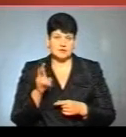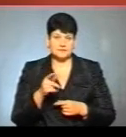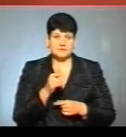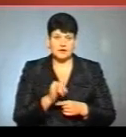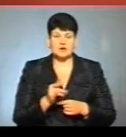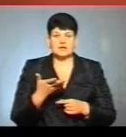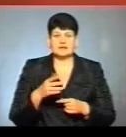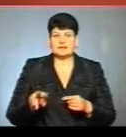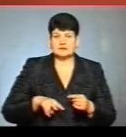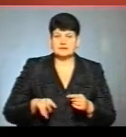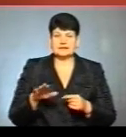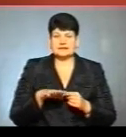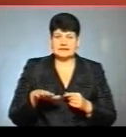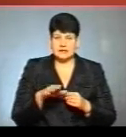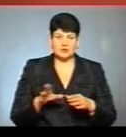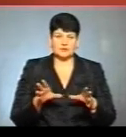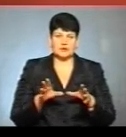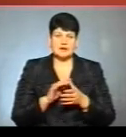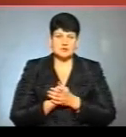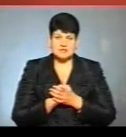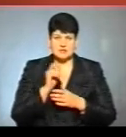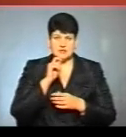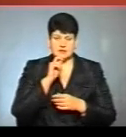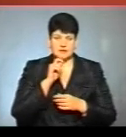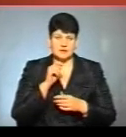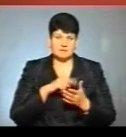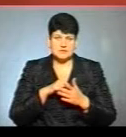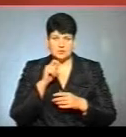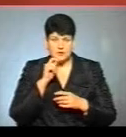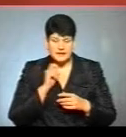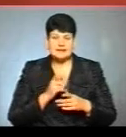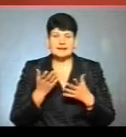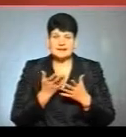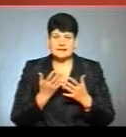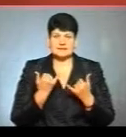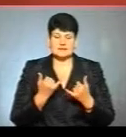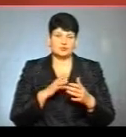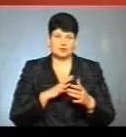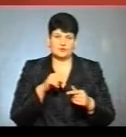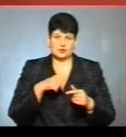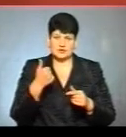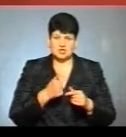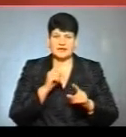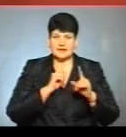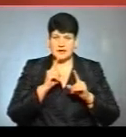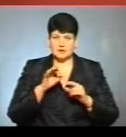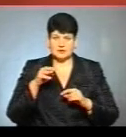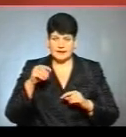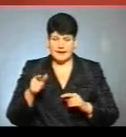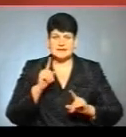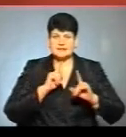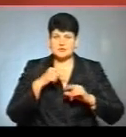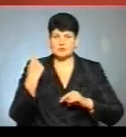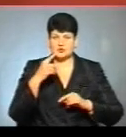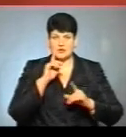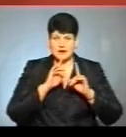Тернопільського регіонального відділення Асоціації міст України. Втім, за цей тиждень відбулося багато змін, а саме нарада з представниками ОТГ та сесія Тернопільської